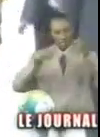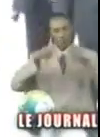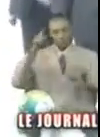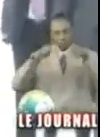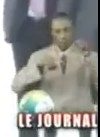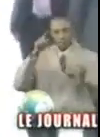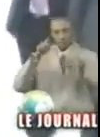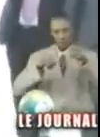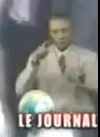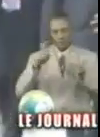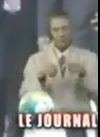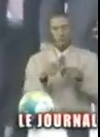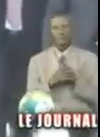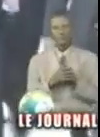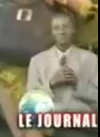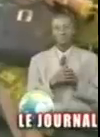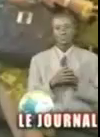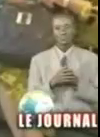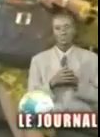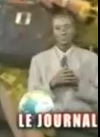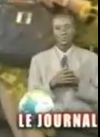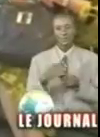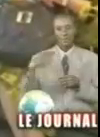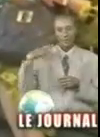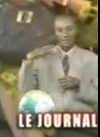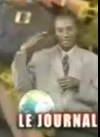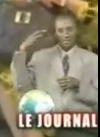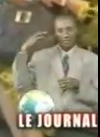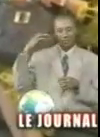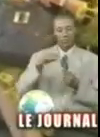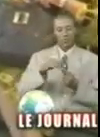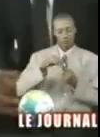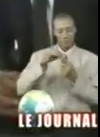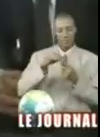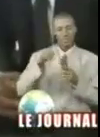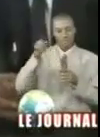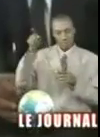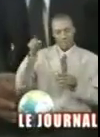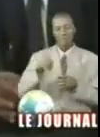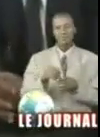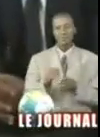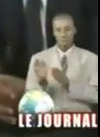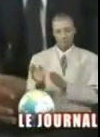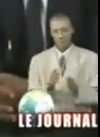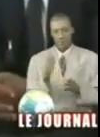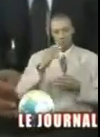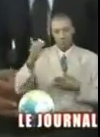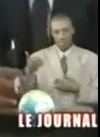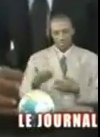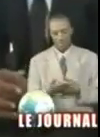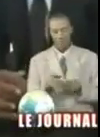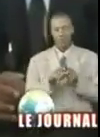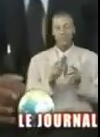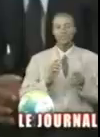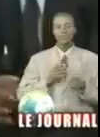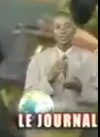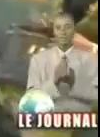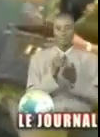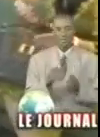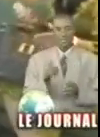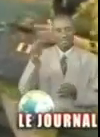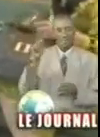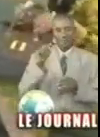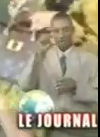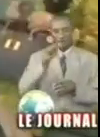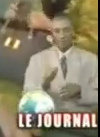couple présidentiel a été salué par une délégation d'officiels sud-africains et l'ambassadeur de la RDC en Afrique du Sud, Mboko.